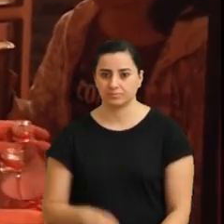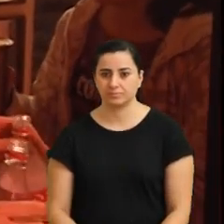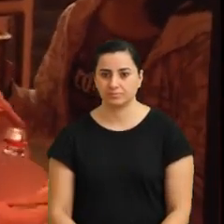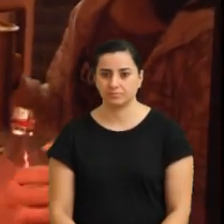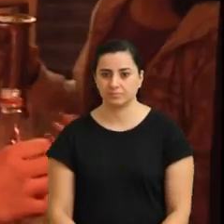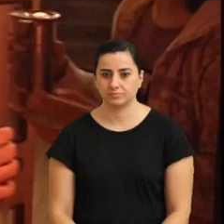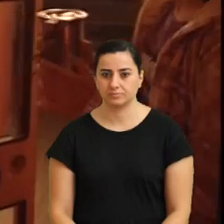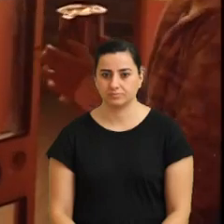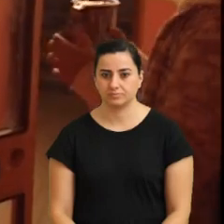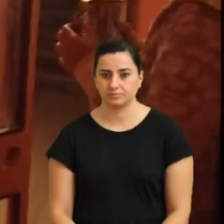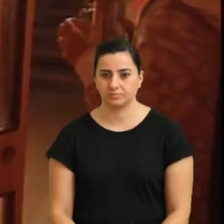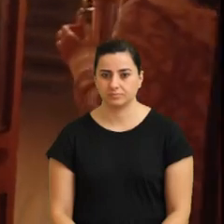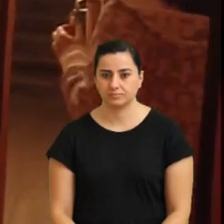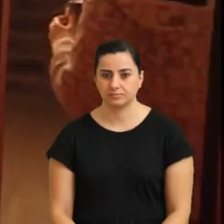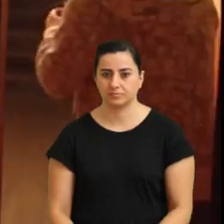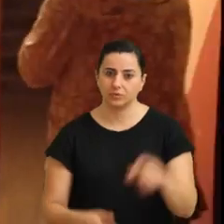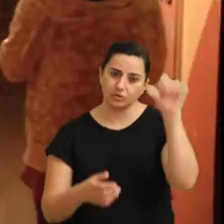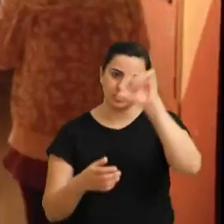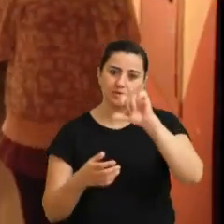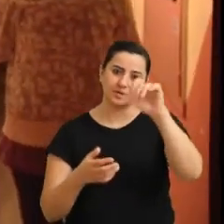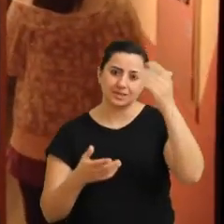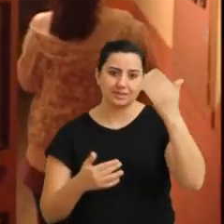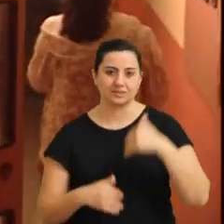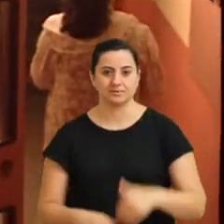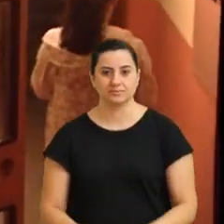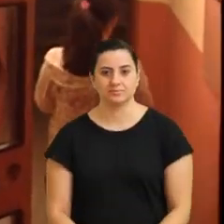Şeyde kalsın bunlar. Dönünce alırsınız. Tamam. Sağ olun.